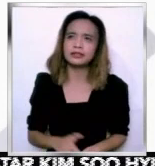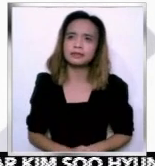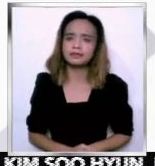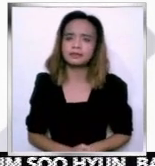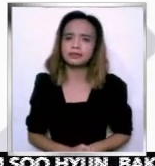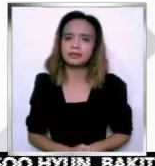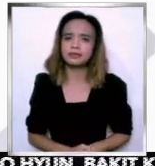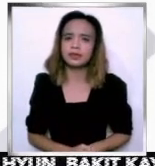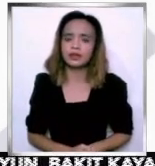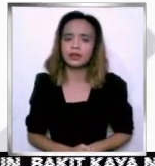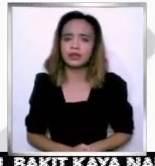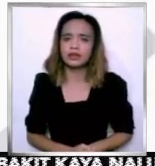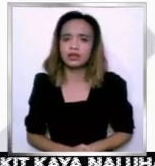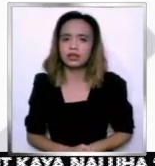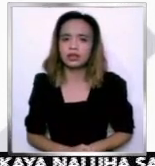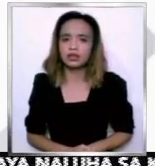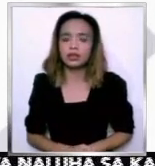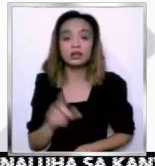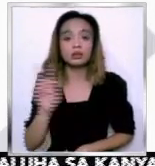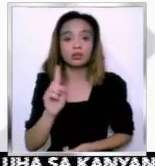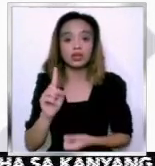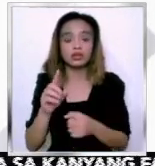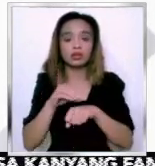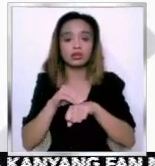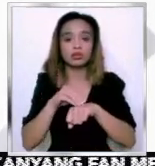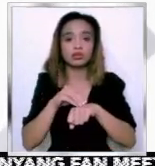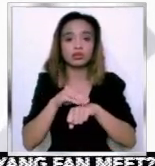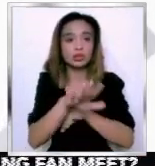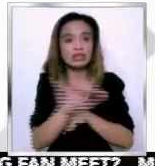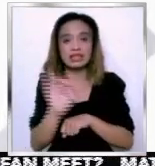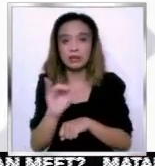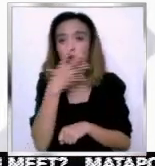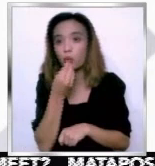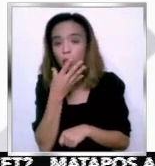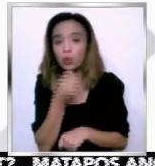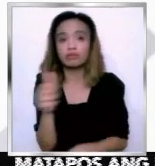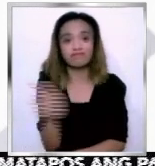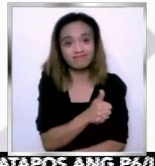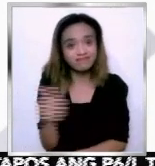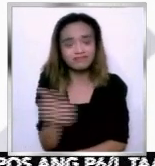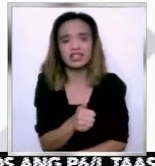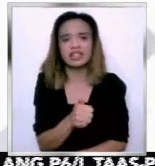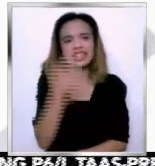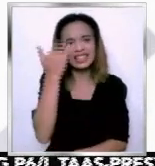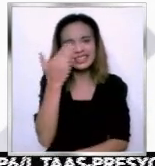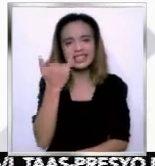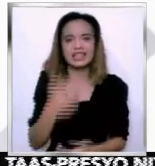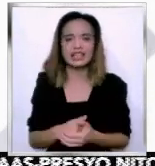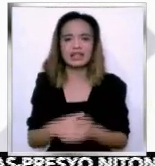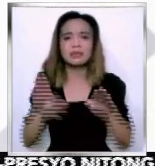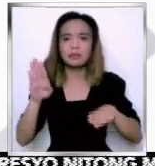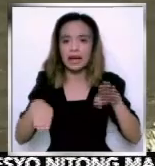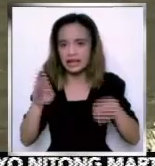yung effect on the commuters also. Mm-hmm. Kasi ng balancing of interest among all